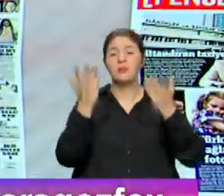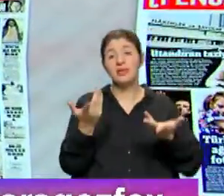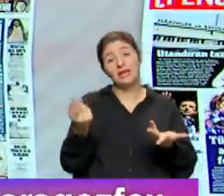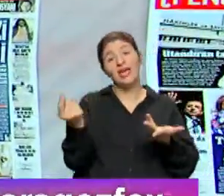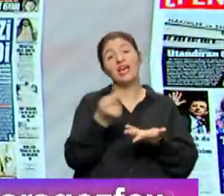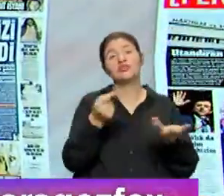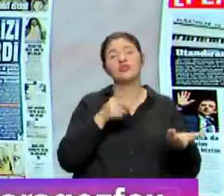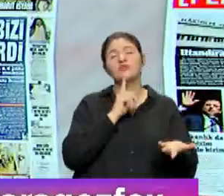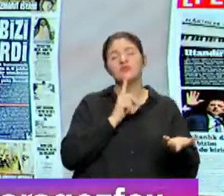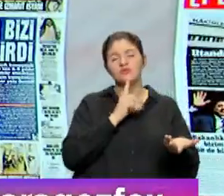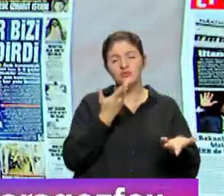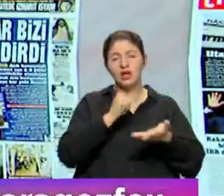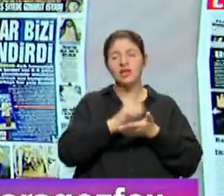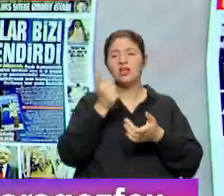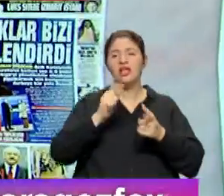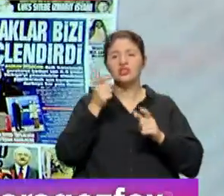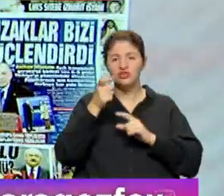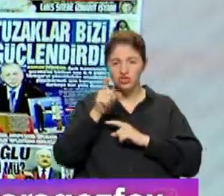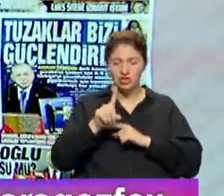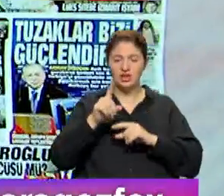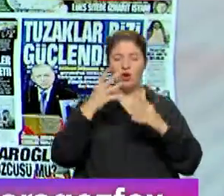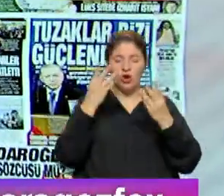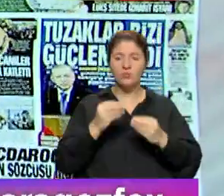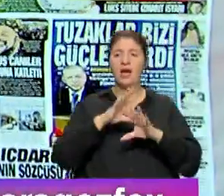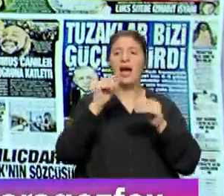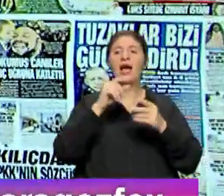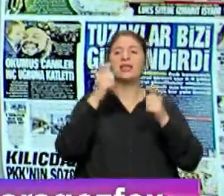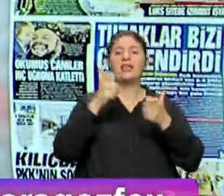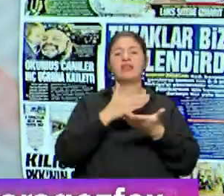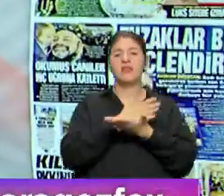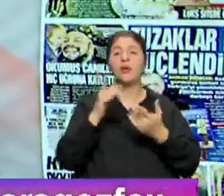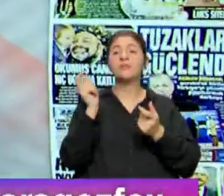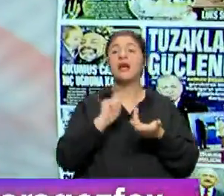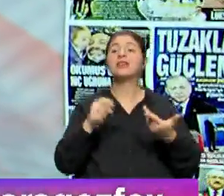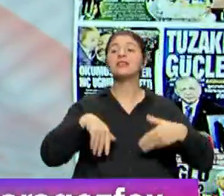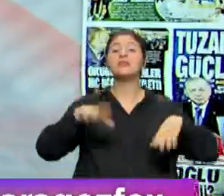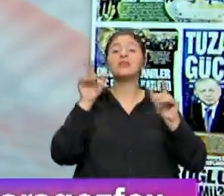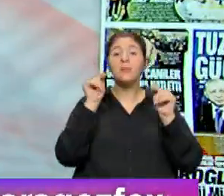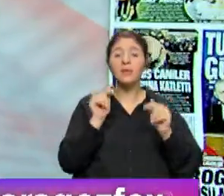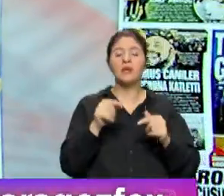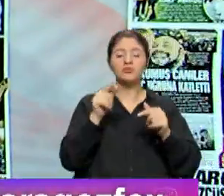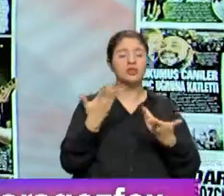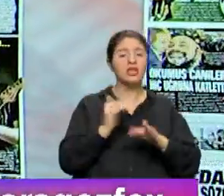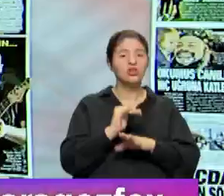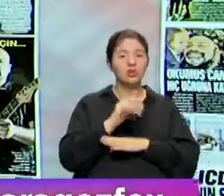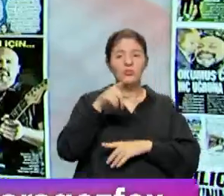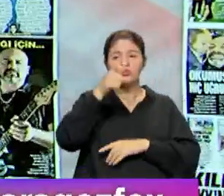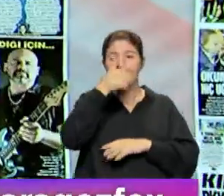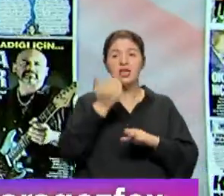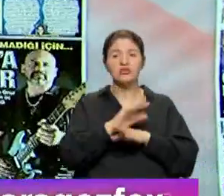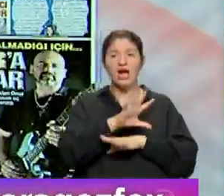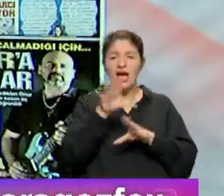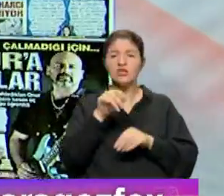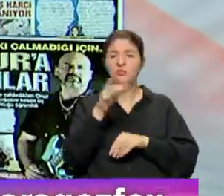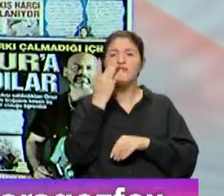yazılacak gazetecilik her mecrada da devam edecek yazılmasa bile burada ne yaşanıyor bu ülkede ne yaşanıyor